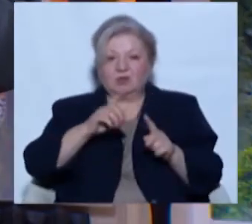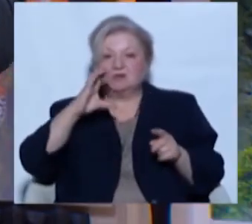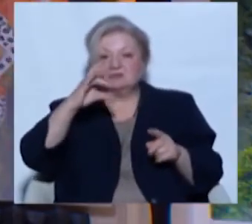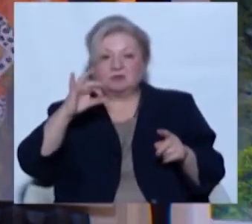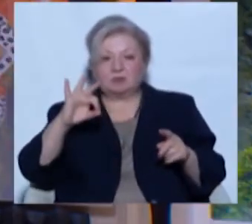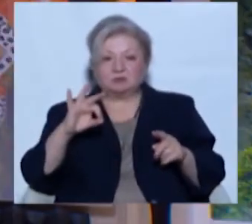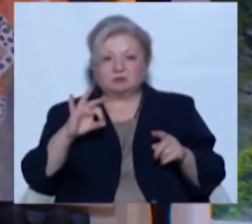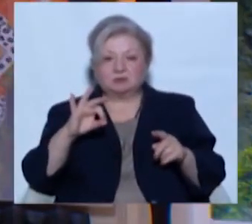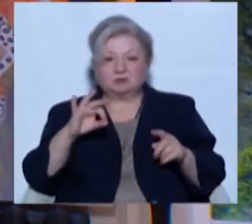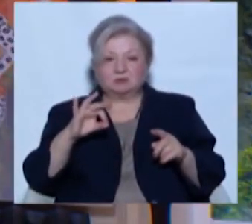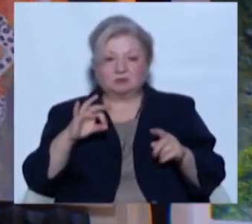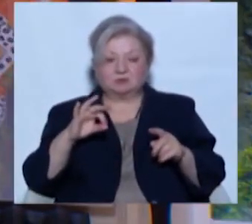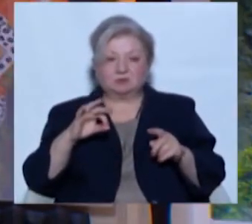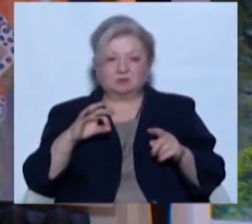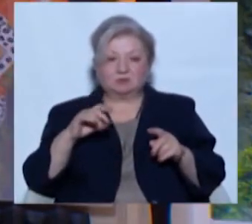და